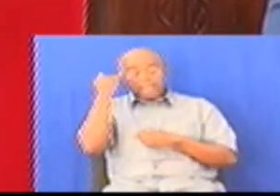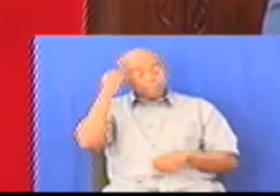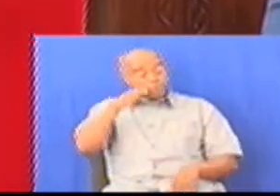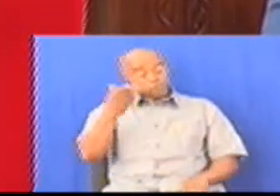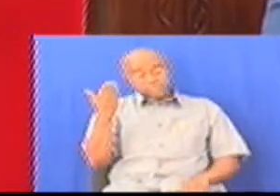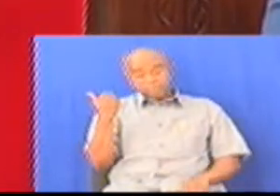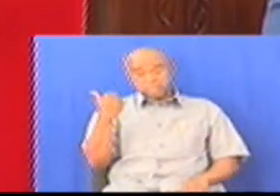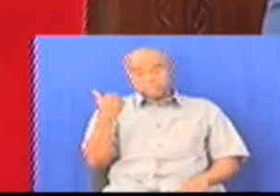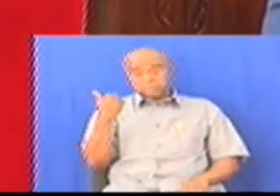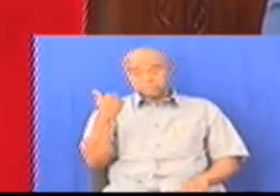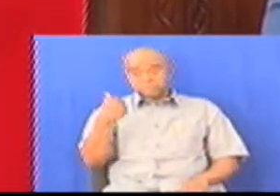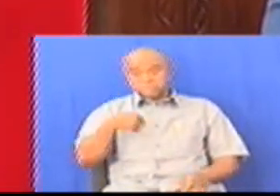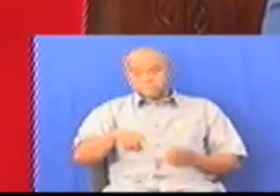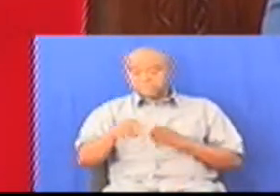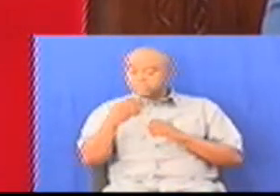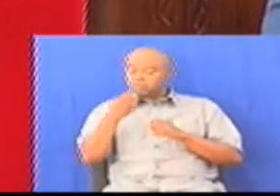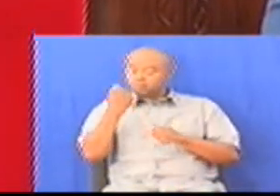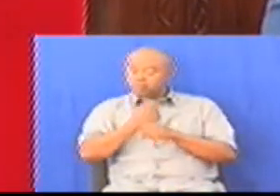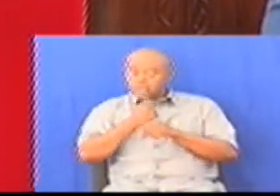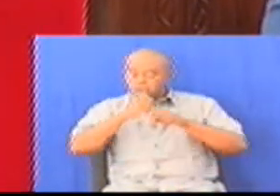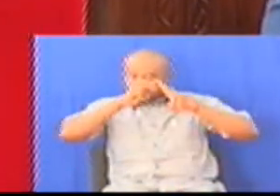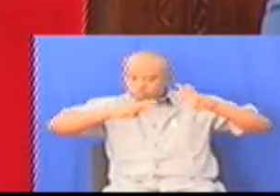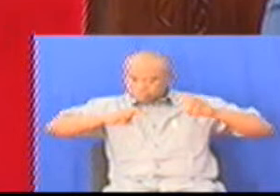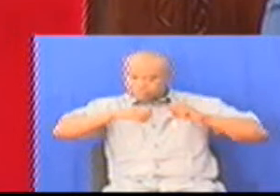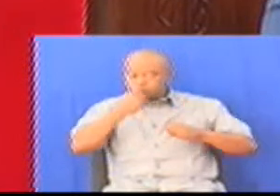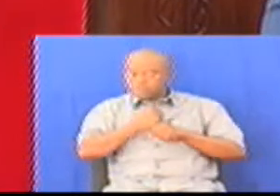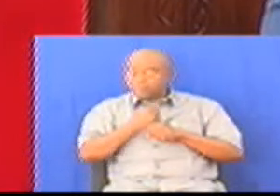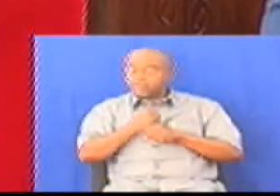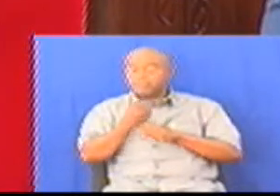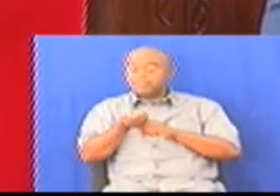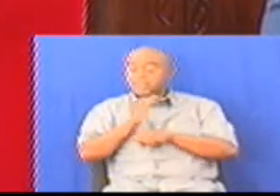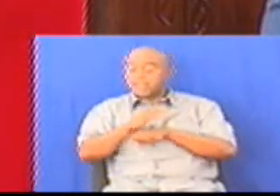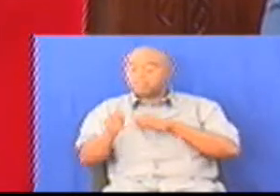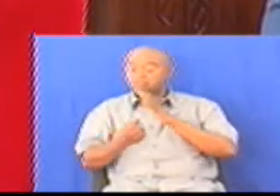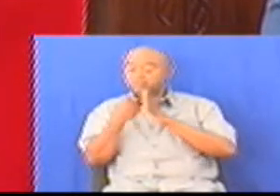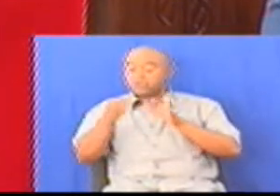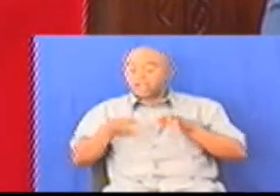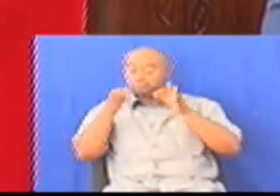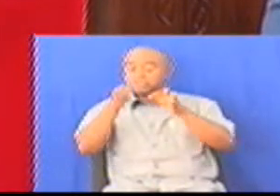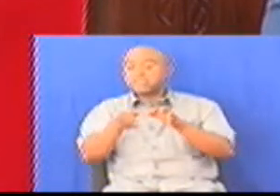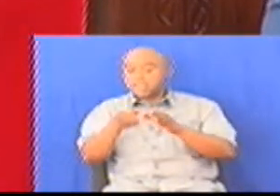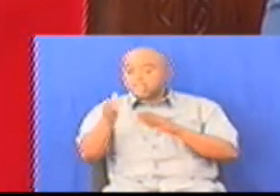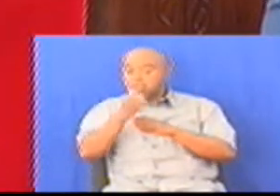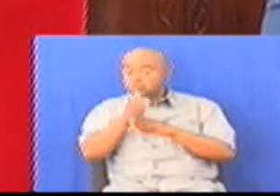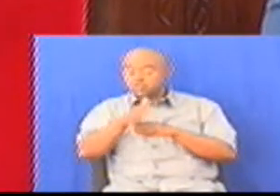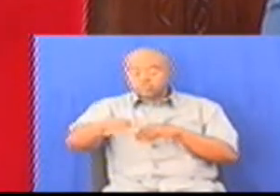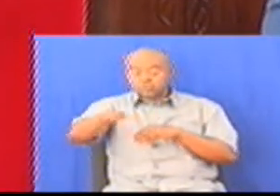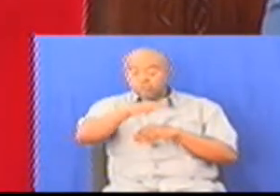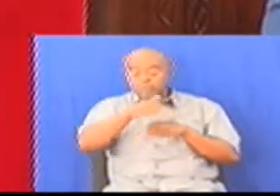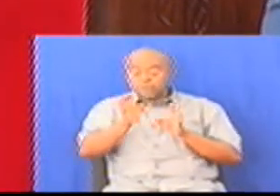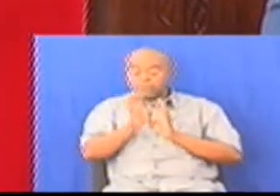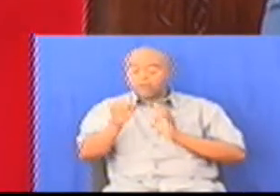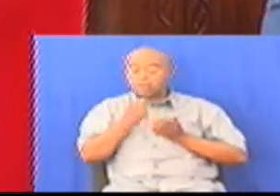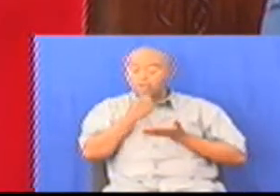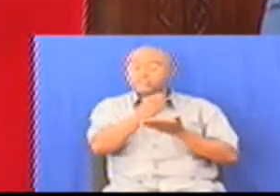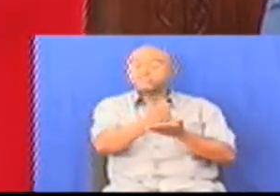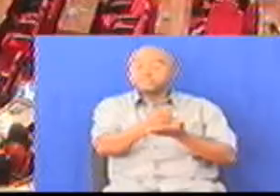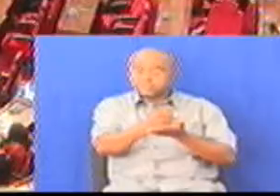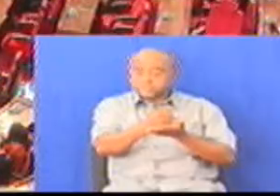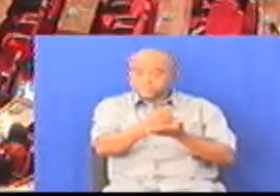ilirejea utafiti uliofanywa na mtaalamu Kankesu wa Australia kuhusu tathmini ya maeneo maalum ya uwekezaji kiuchumi, yani